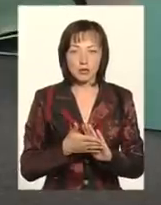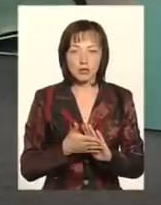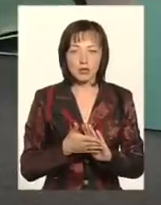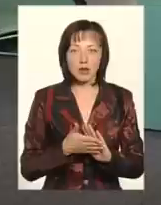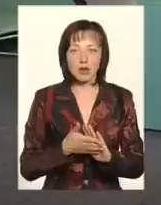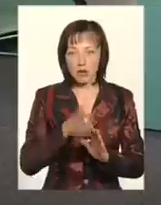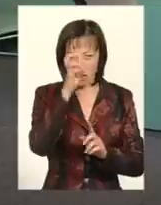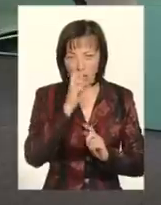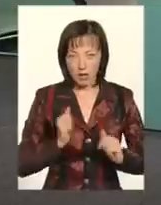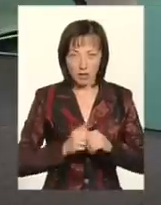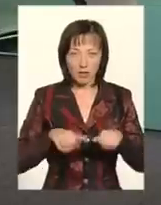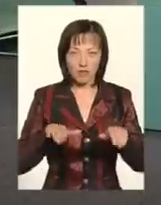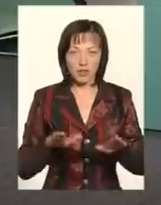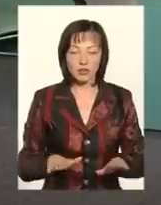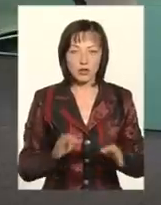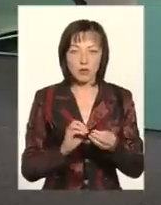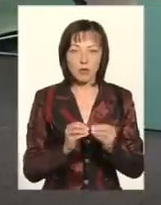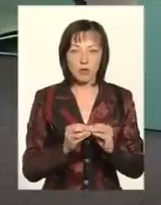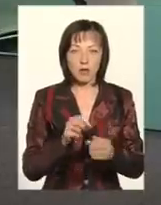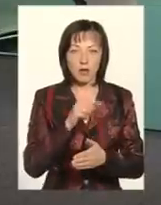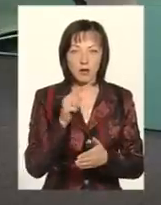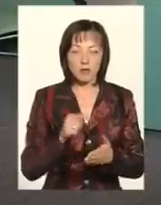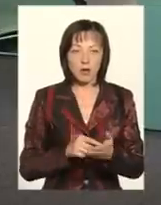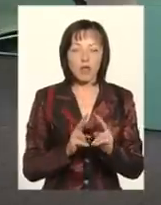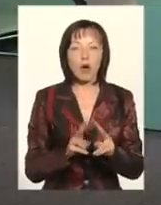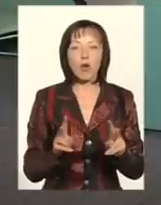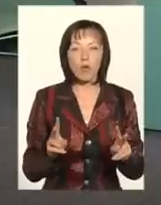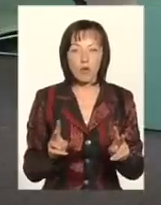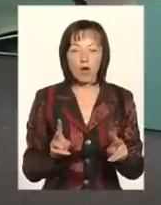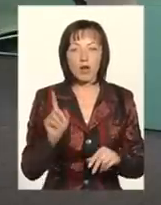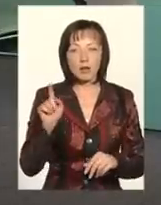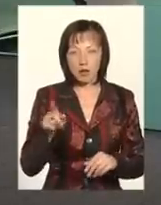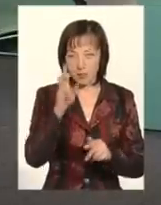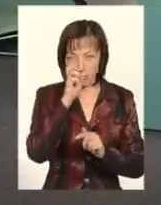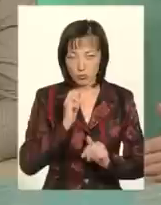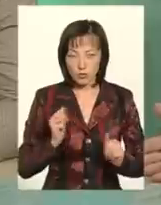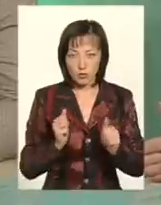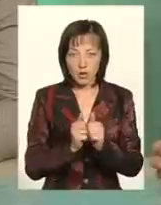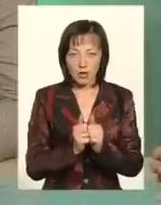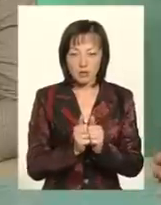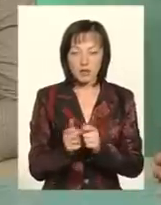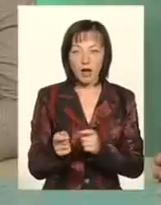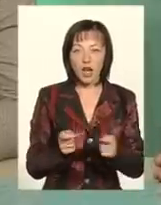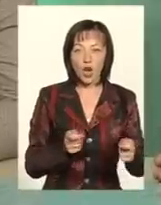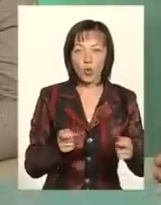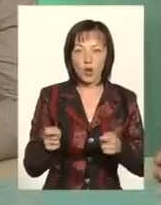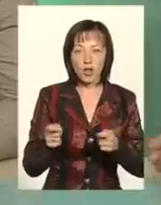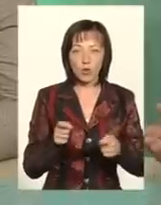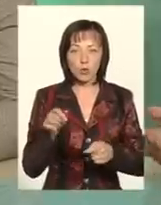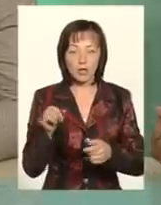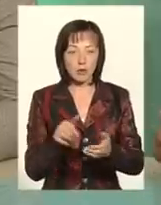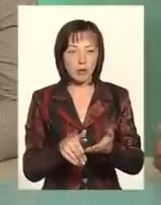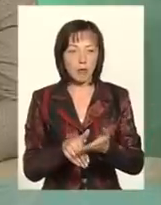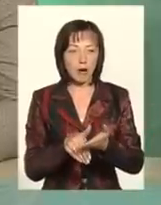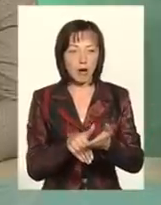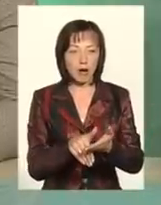вийшла країна з на кого тоді там государство включае свой регулятор і помагае